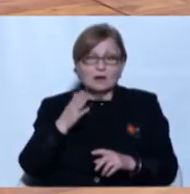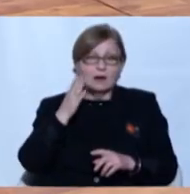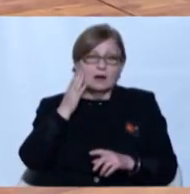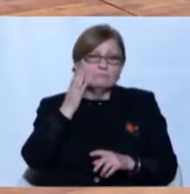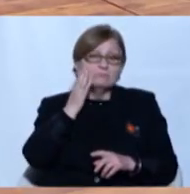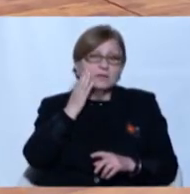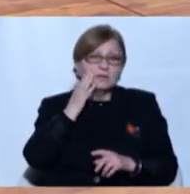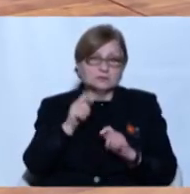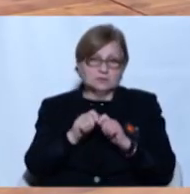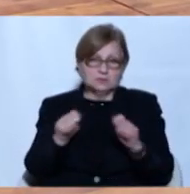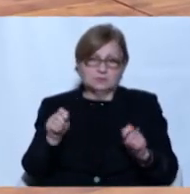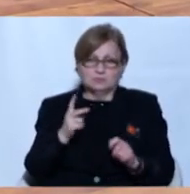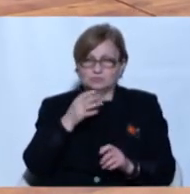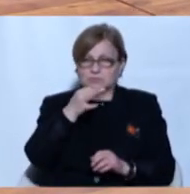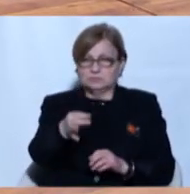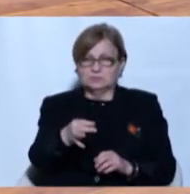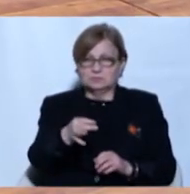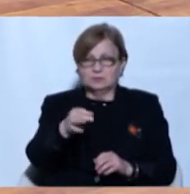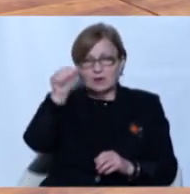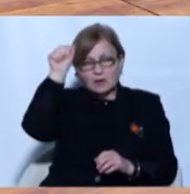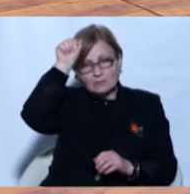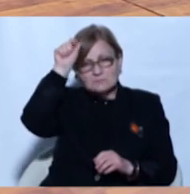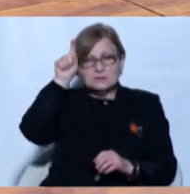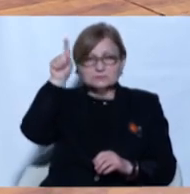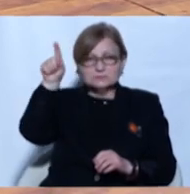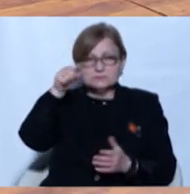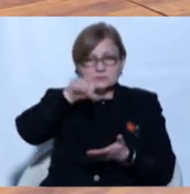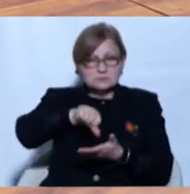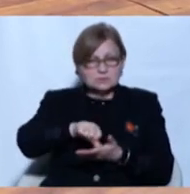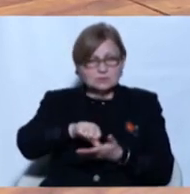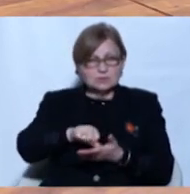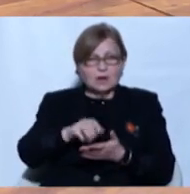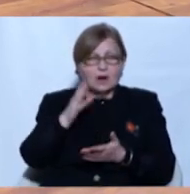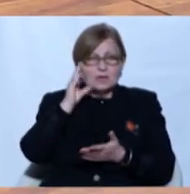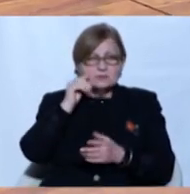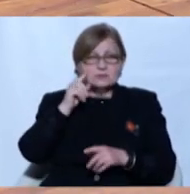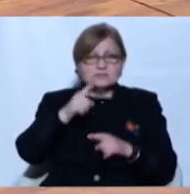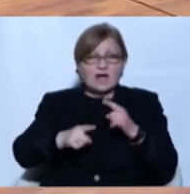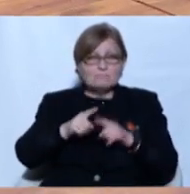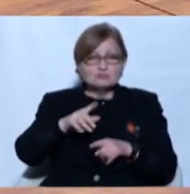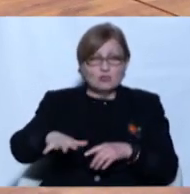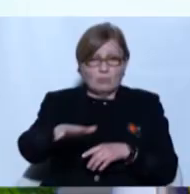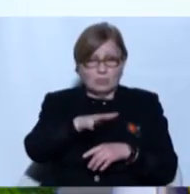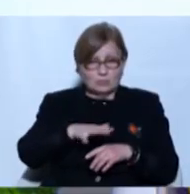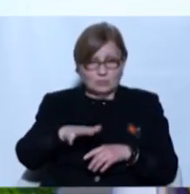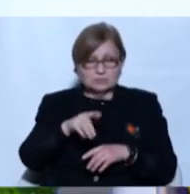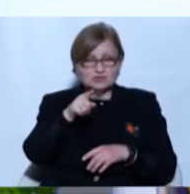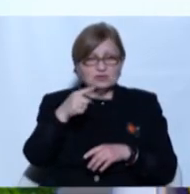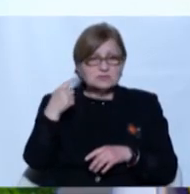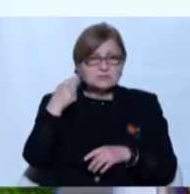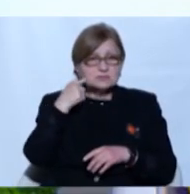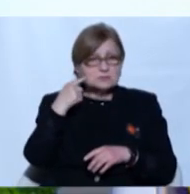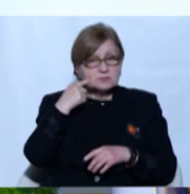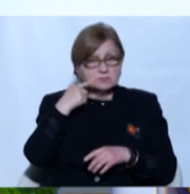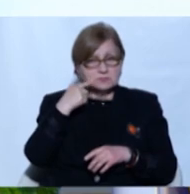მართლის თქმა. რო ადამიანი ღმერთის წინაშე, როცა სამშობლოს და ღმერთის წინაშე და შენი სინის წინაშე,